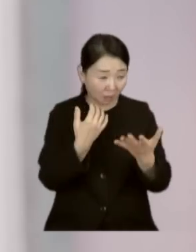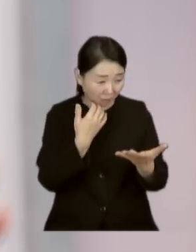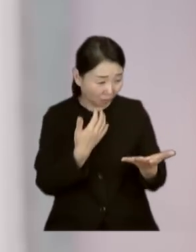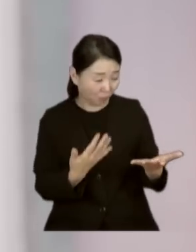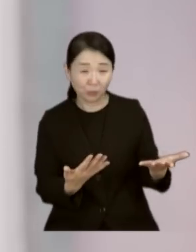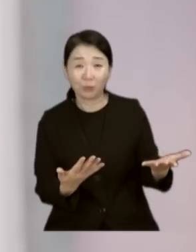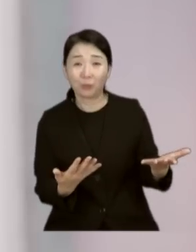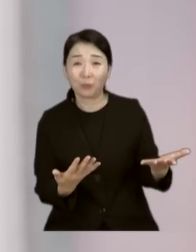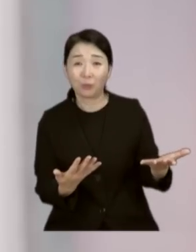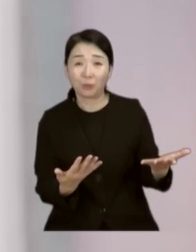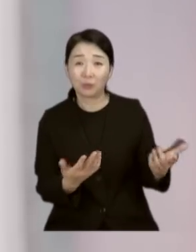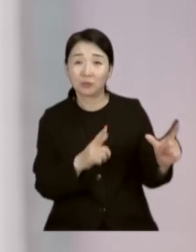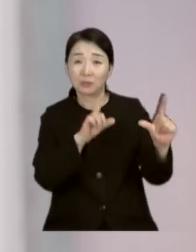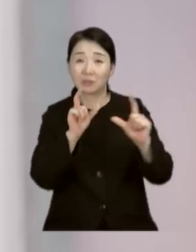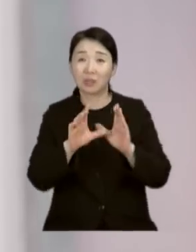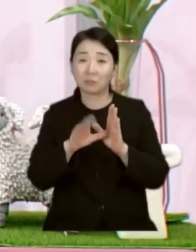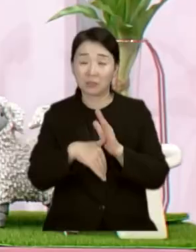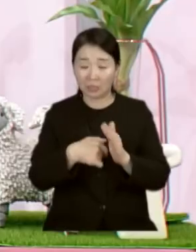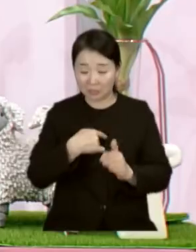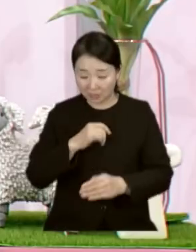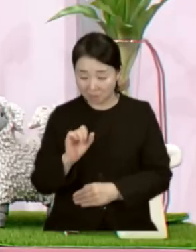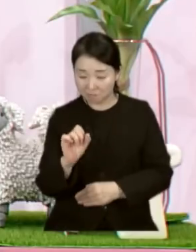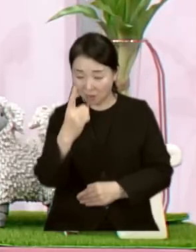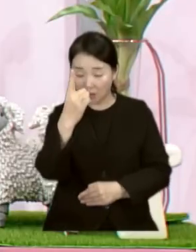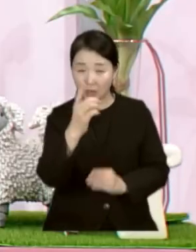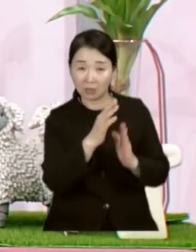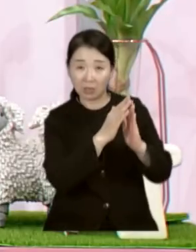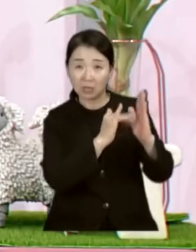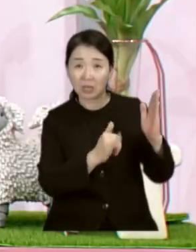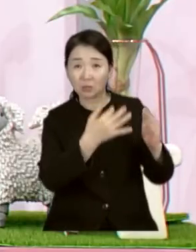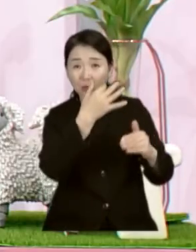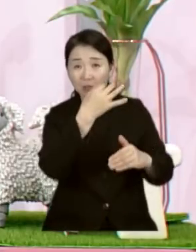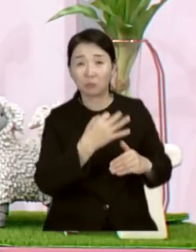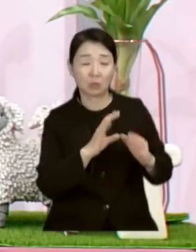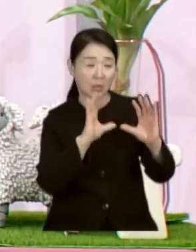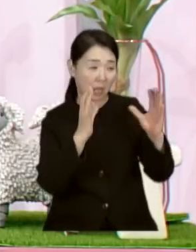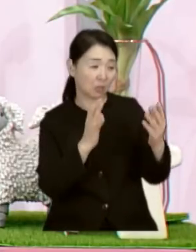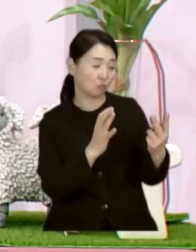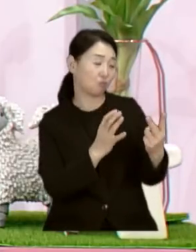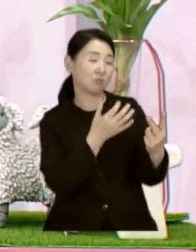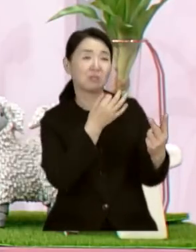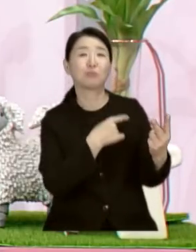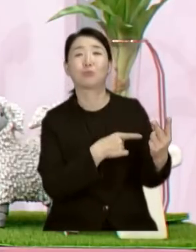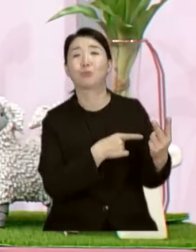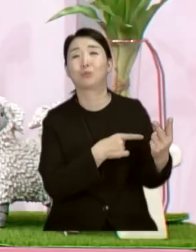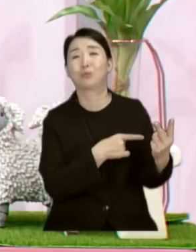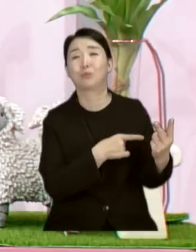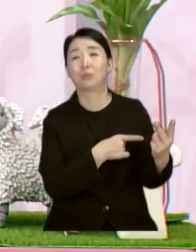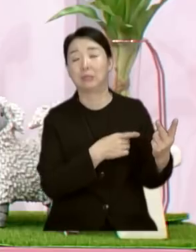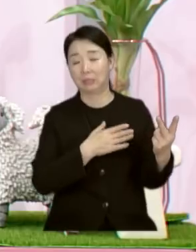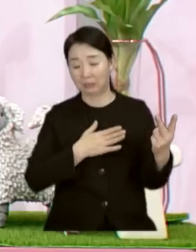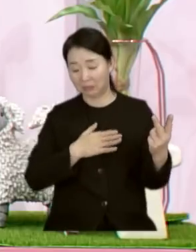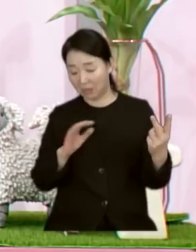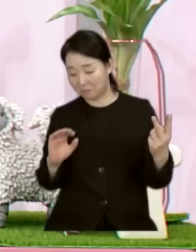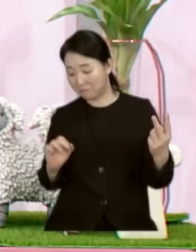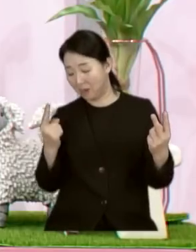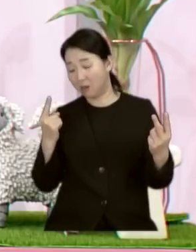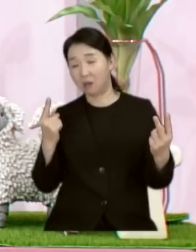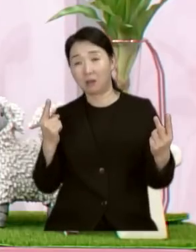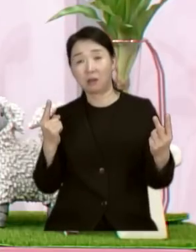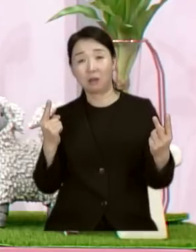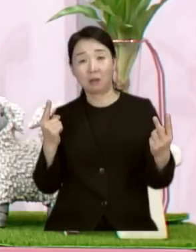근데 그 삶 속에 저로 인해 가족들도 힘들고 아이들도 힘들고 나로 인해